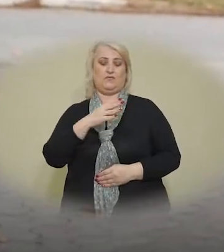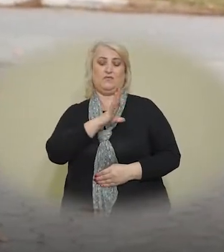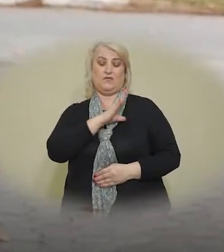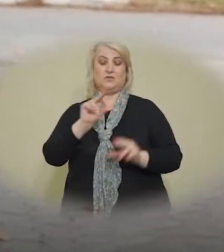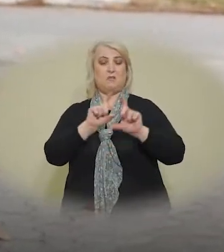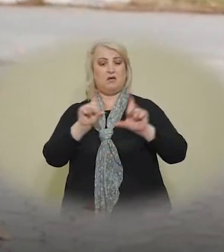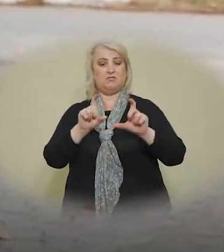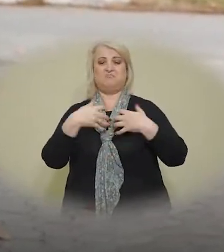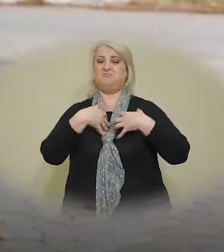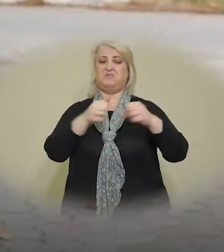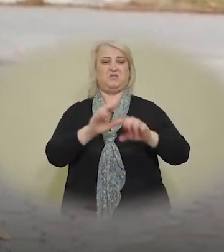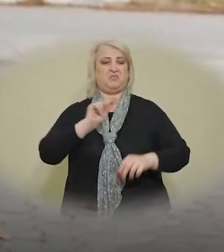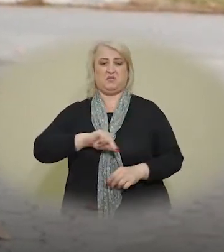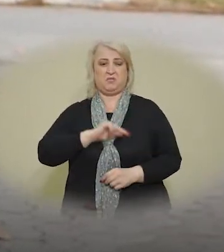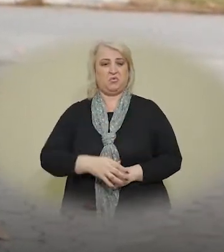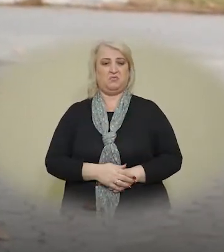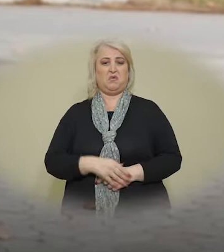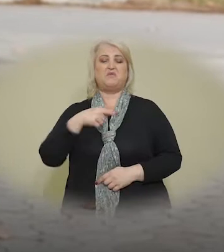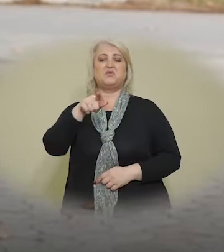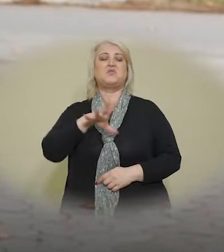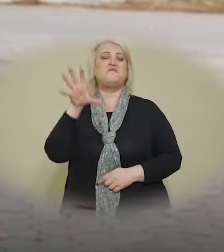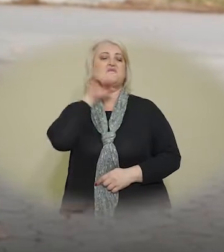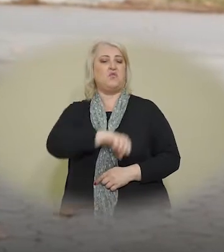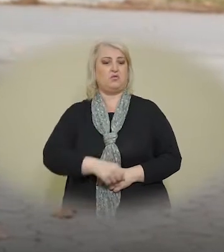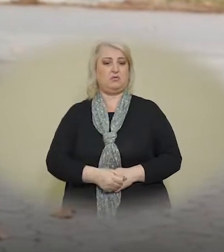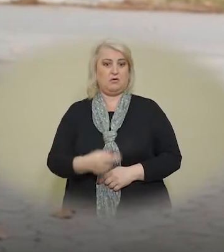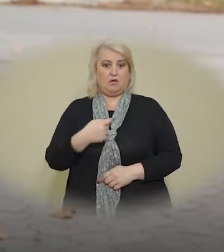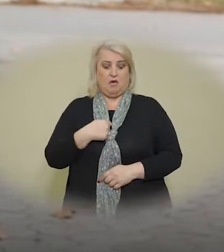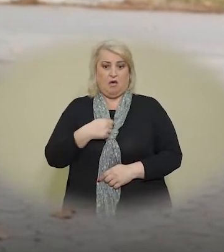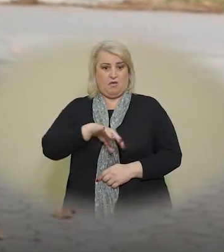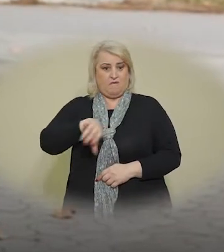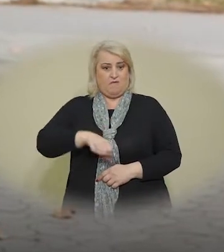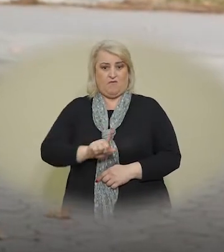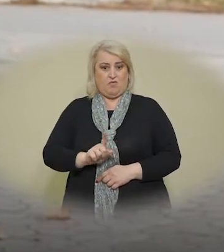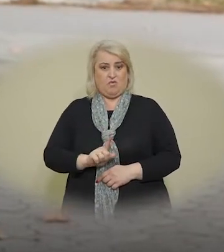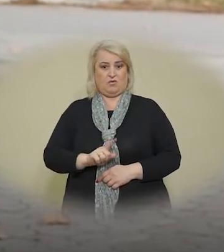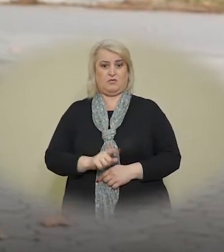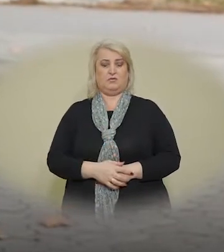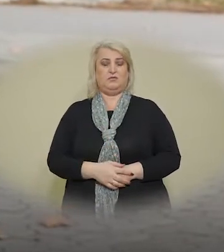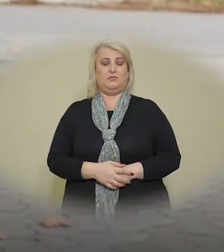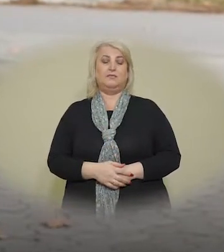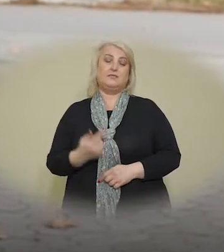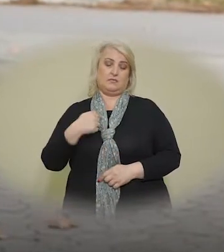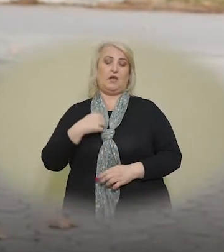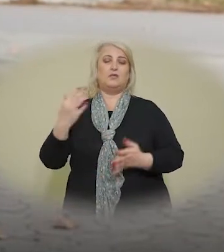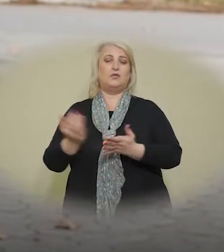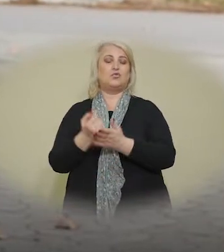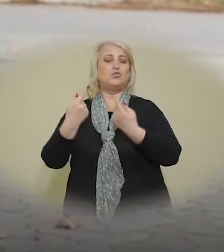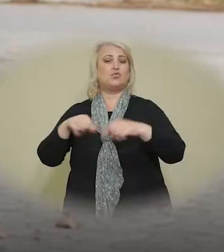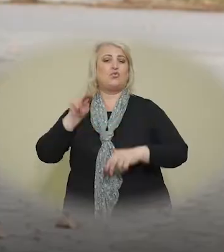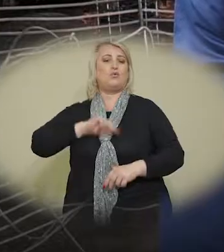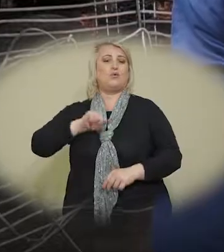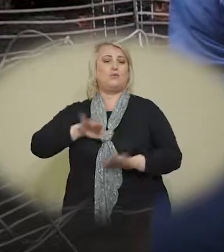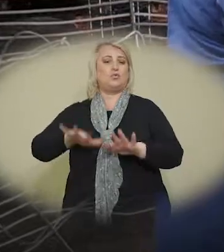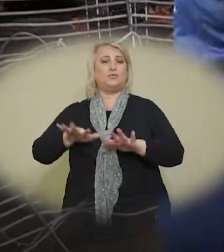noi did not know pinilor Lacul biolog eu nu pun eu eu tu esti cu ochii trupului